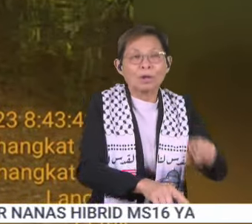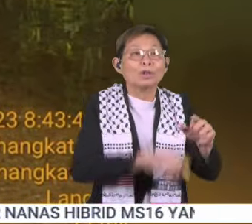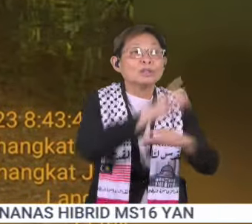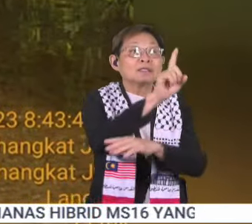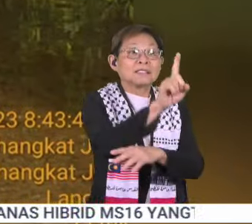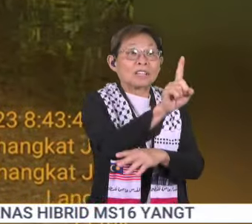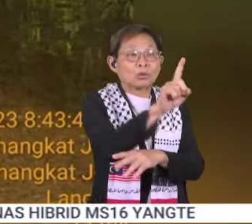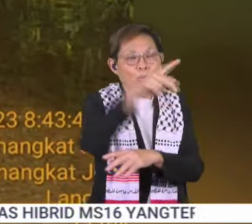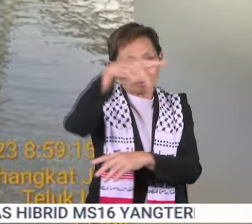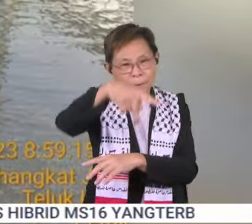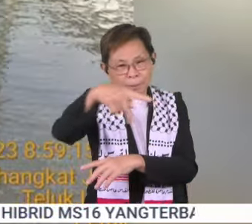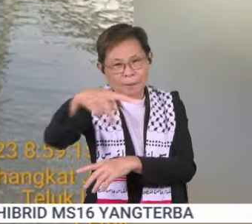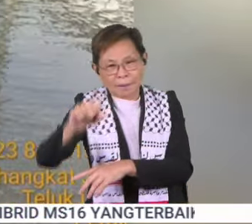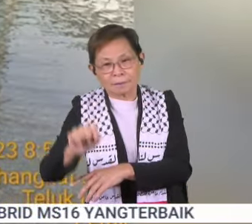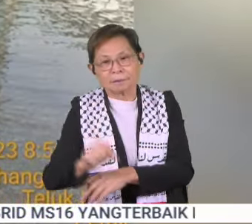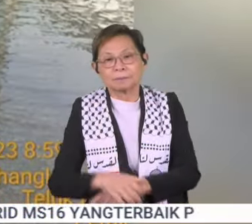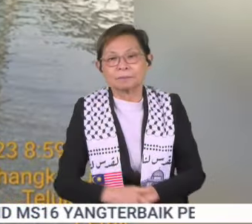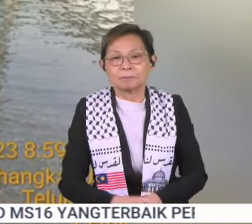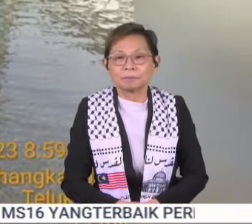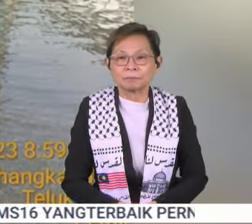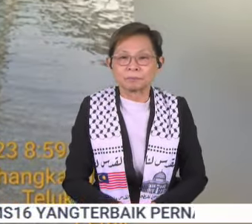di buah PPS